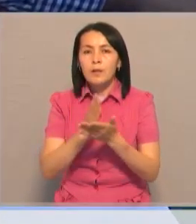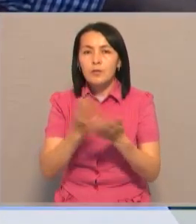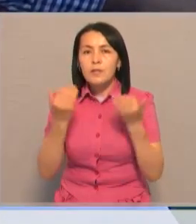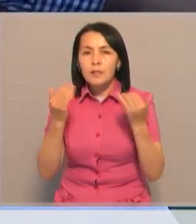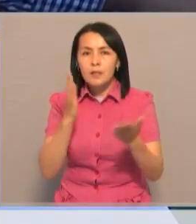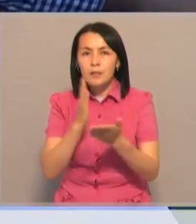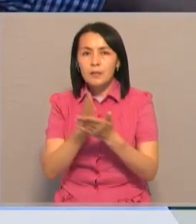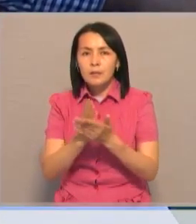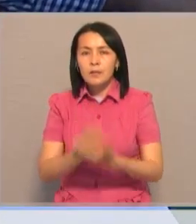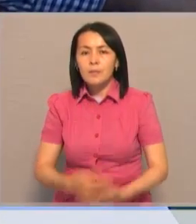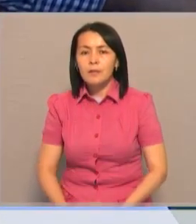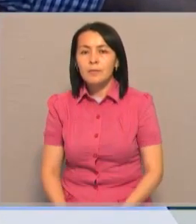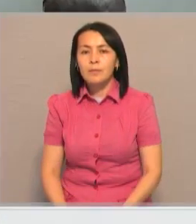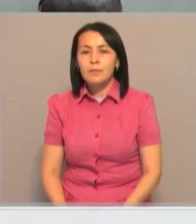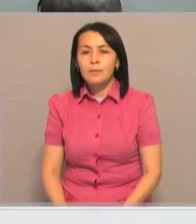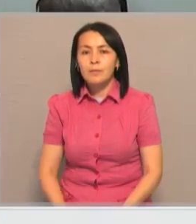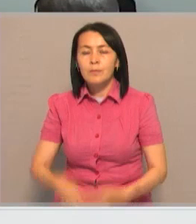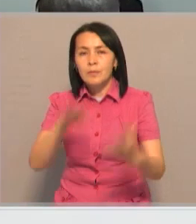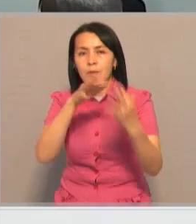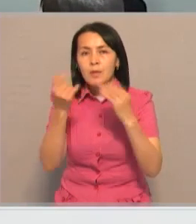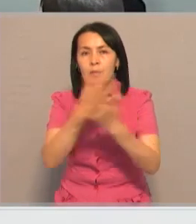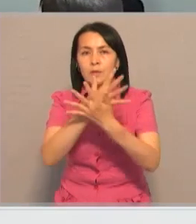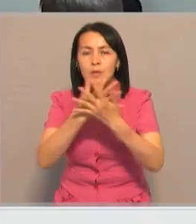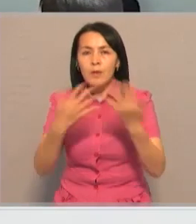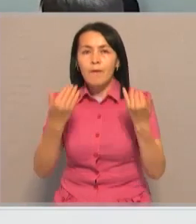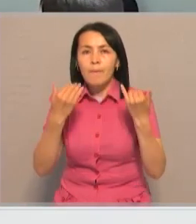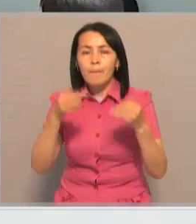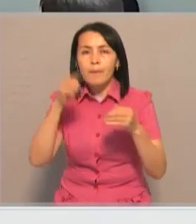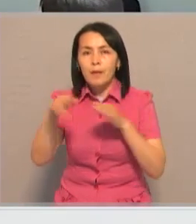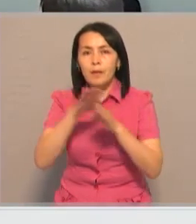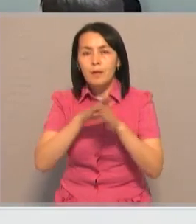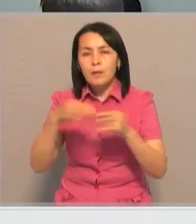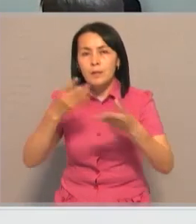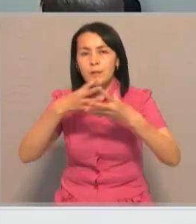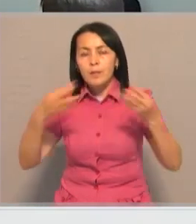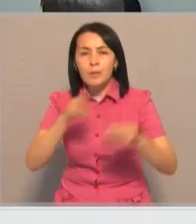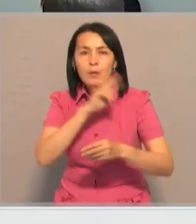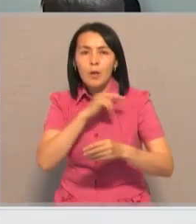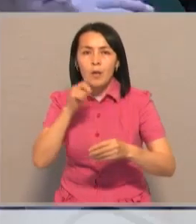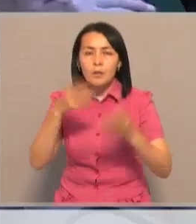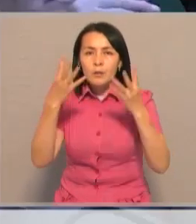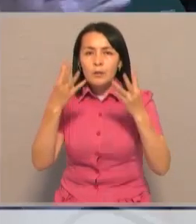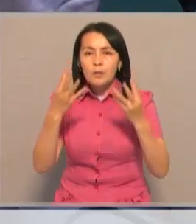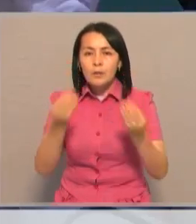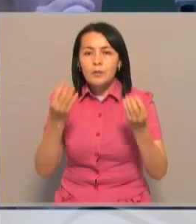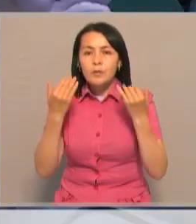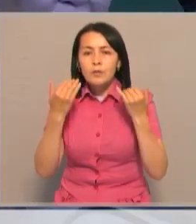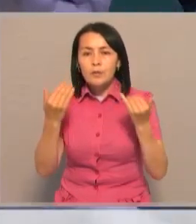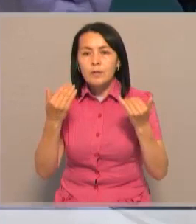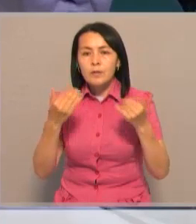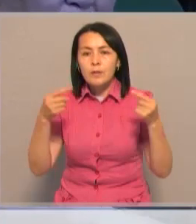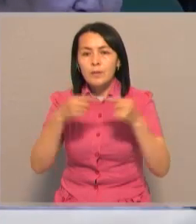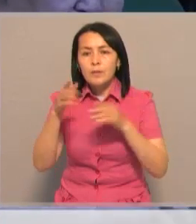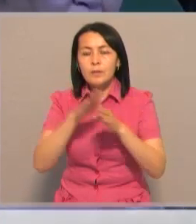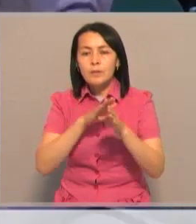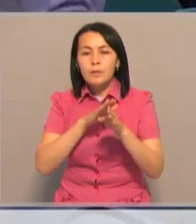вопрос поставок дизельного топлива сельхозтоваропроизводителям для проведения весеннеполевых работ. На сегодня для своевременного и стабильного